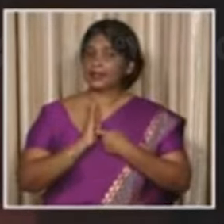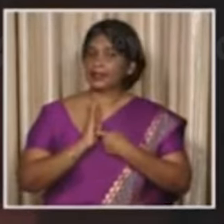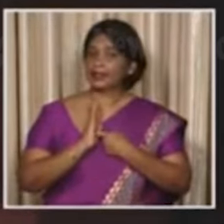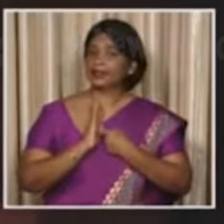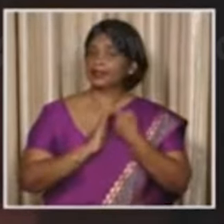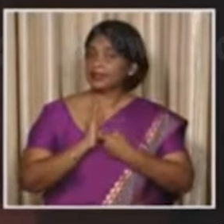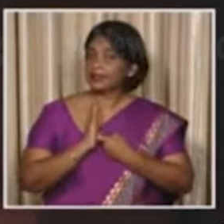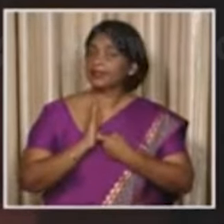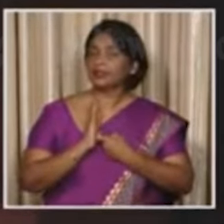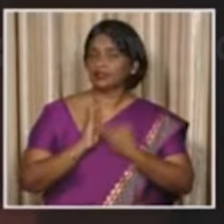නීතිය ආධිපත්‍ය ක්‍රියාත්මක වීම